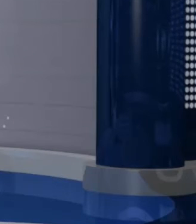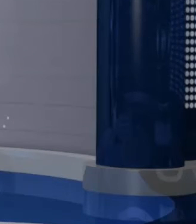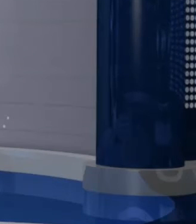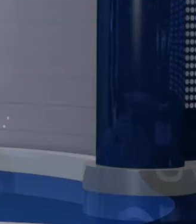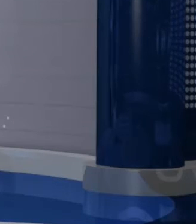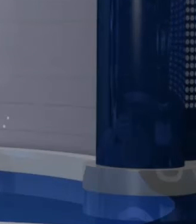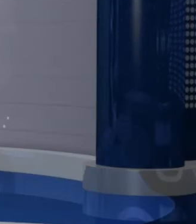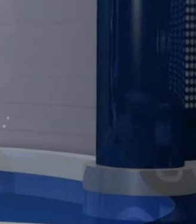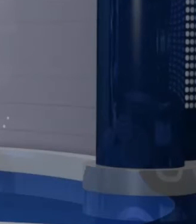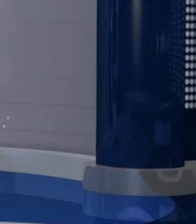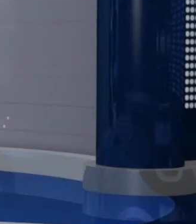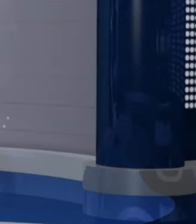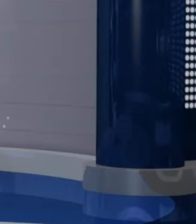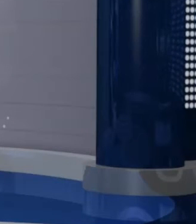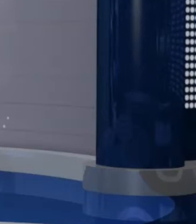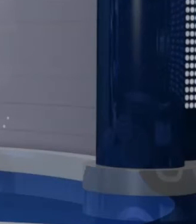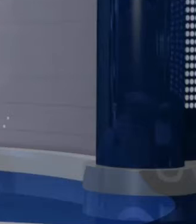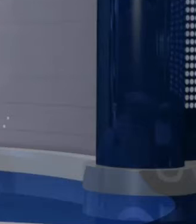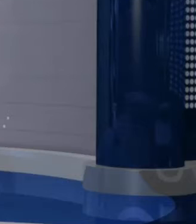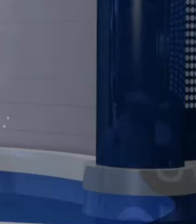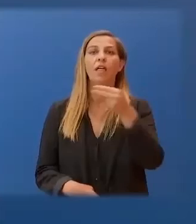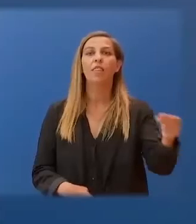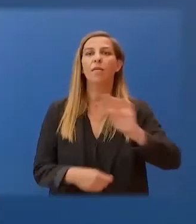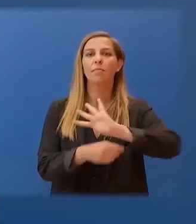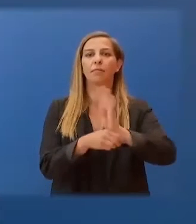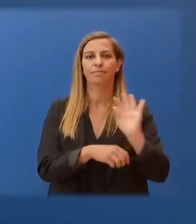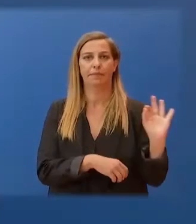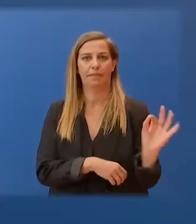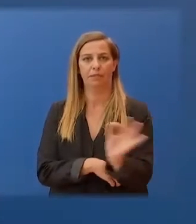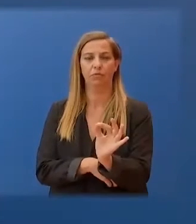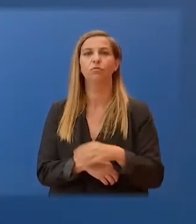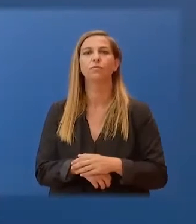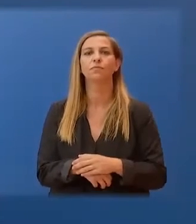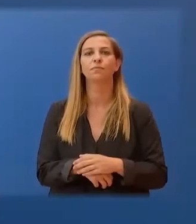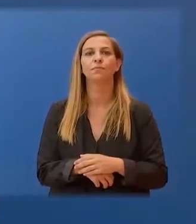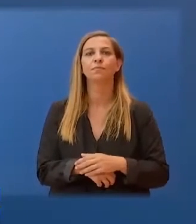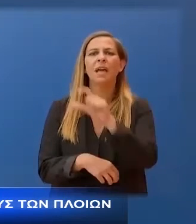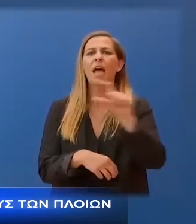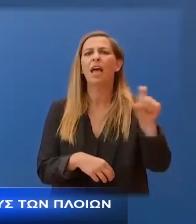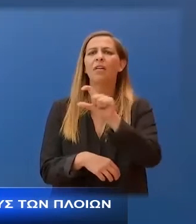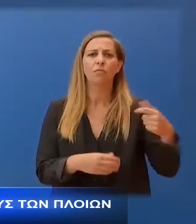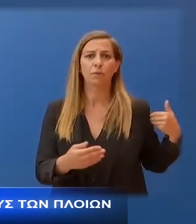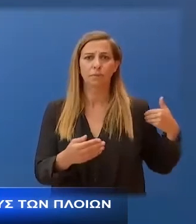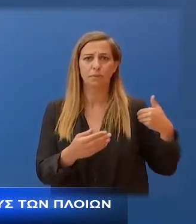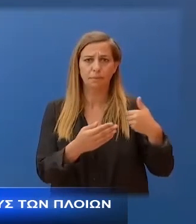εκπρόσωπος Τέλειος Πέτσας κατά την ενημέρωση των συντακτών. Από τα στοιχεία των τελευταίων εβδομάδων